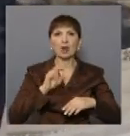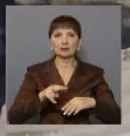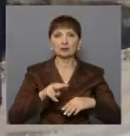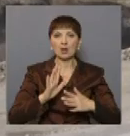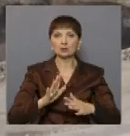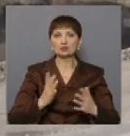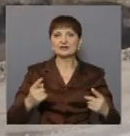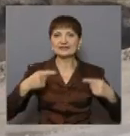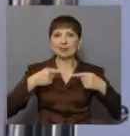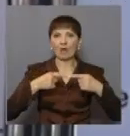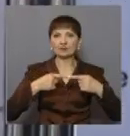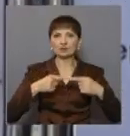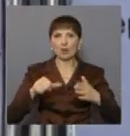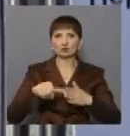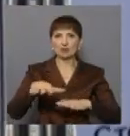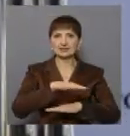будет стыковочный участок сделан.